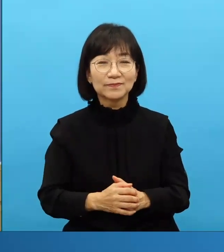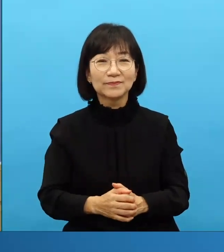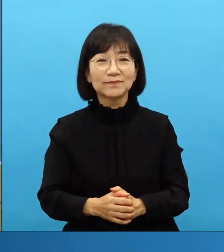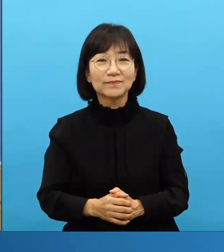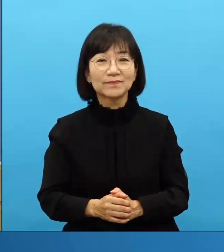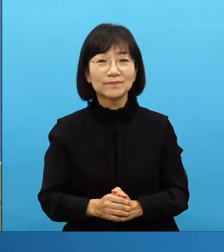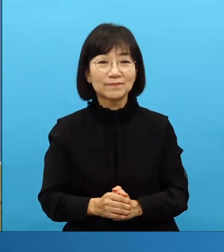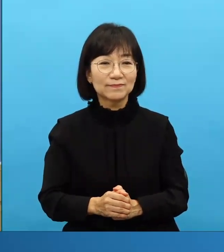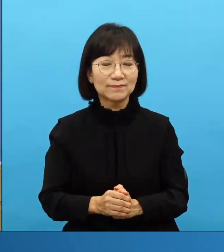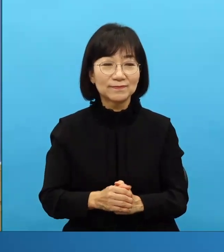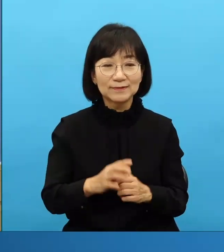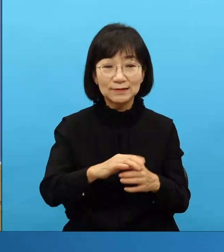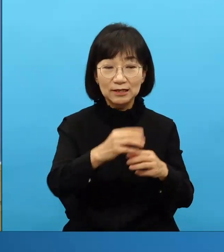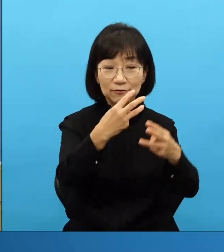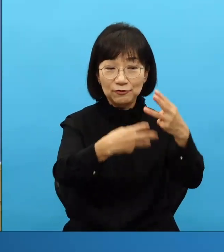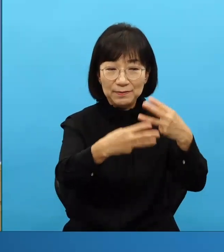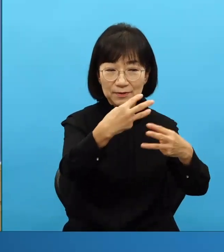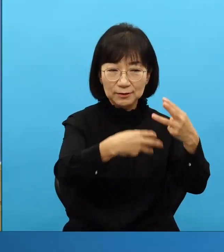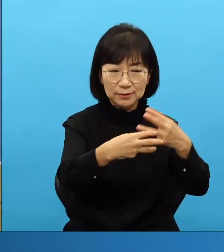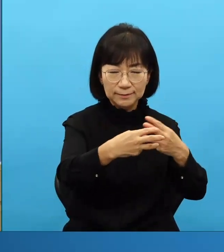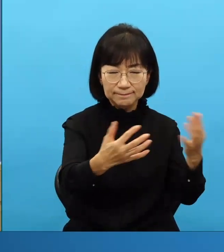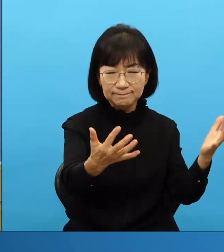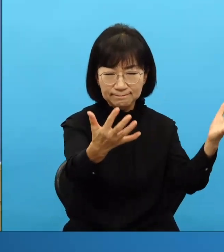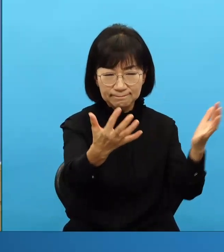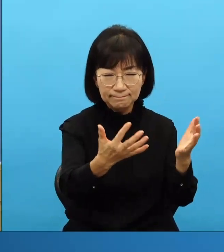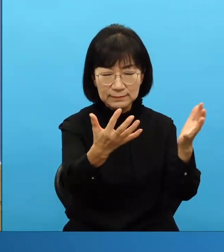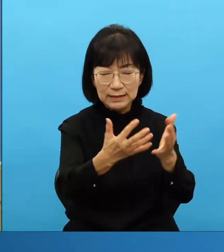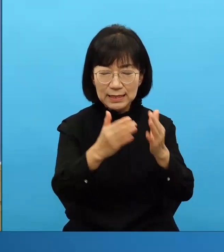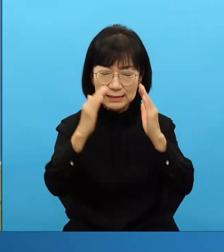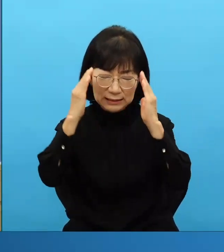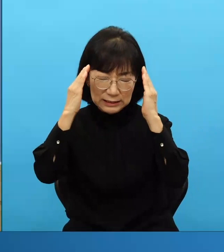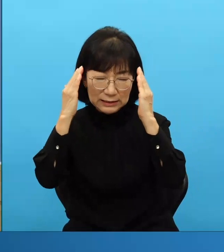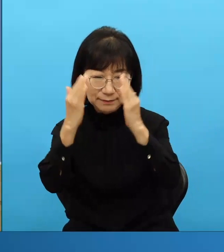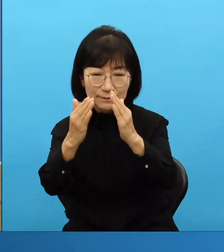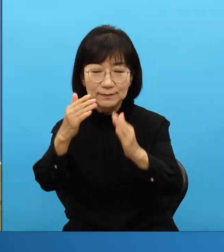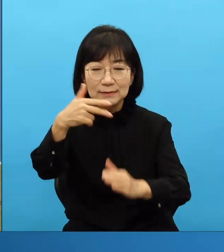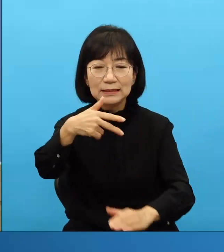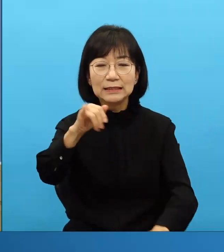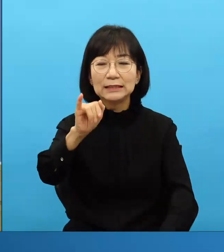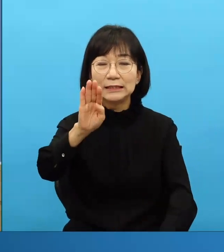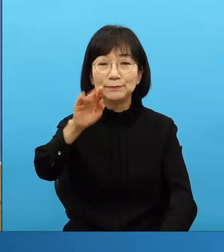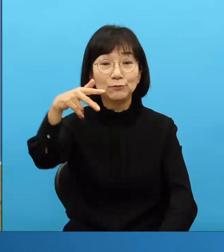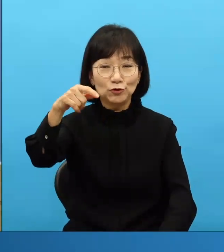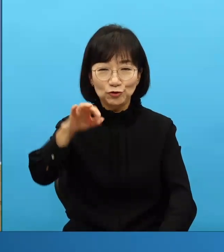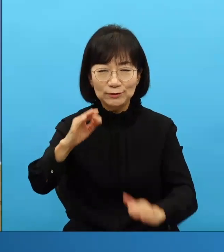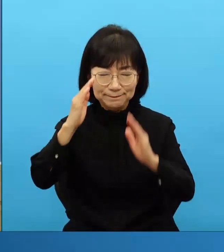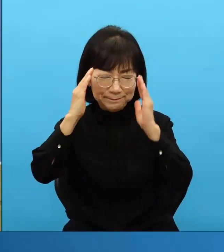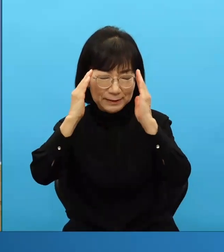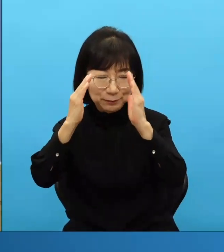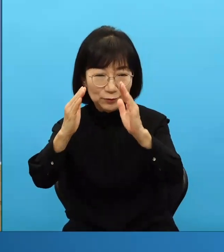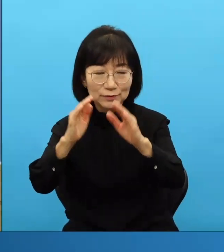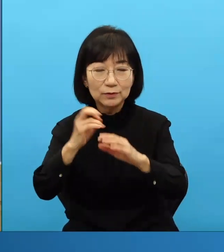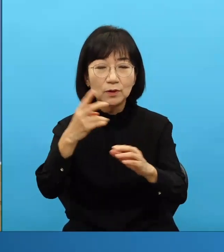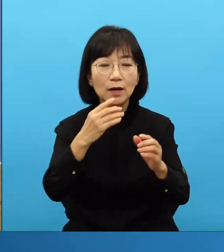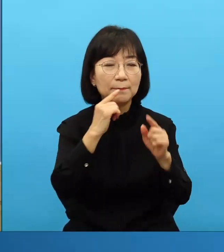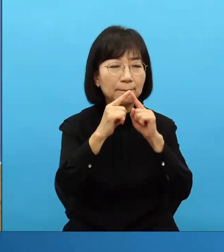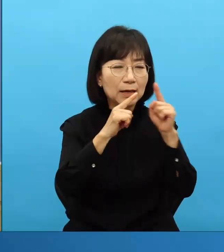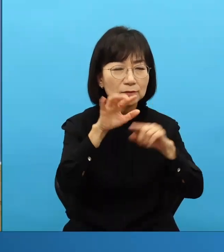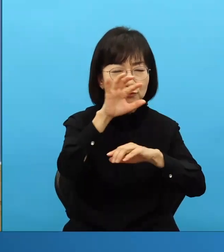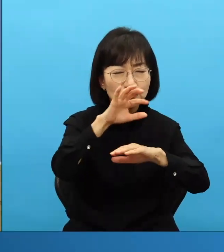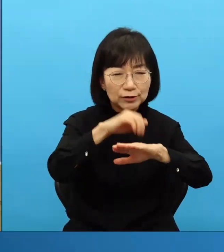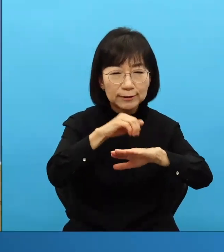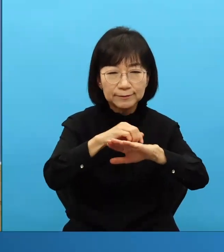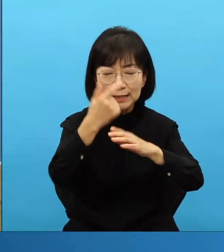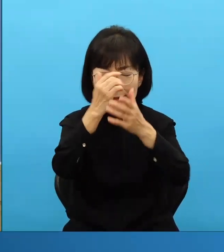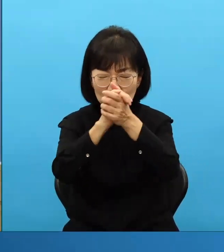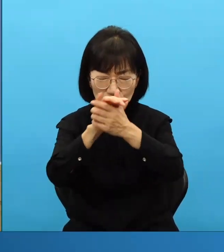렘넌트들이 집중할 수 있는 시간을 또 말씀 훈련 속에 기도 훈련 속에 그들을 치유하고